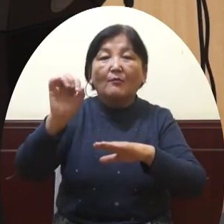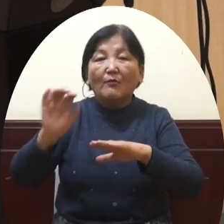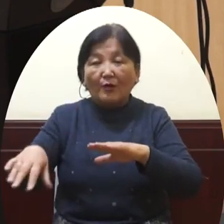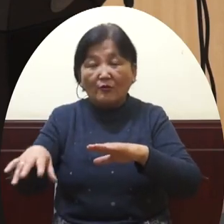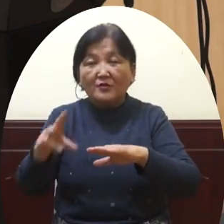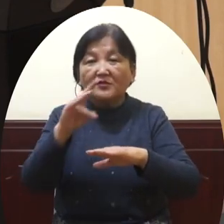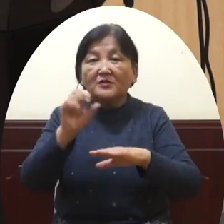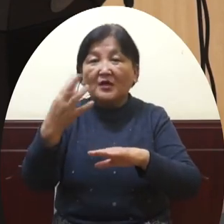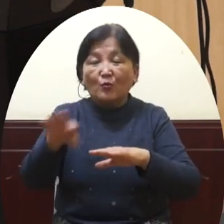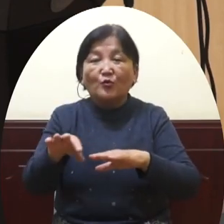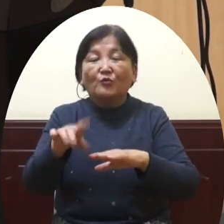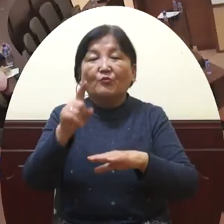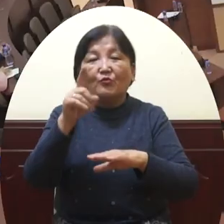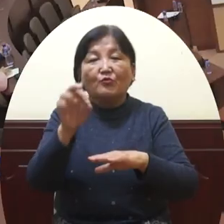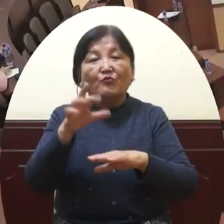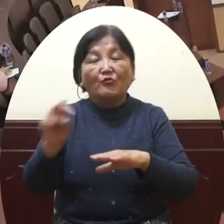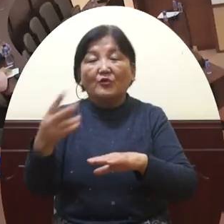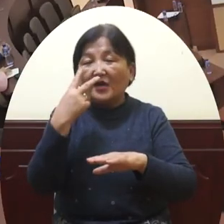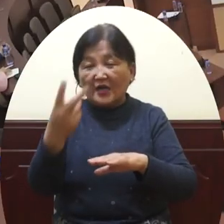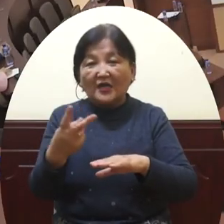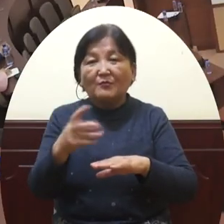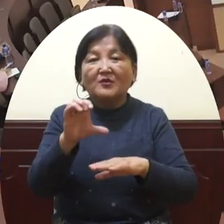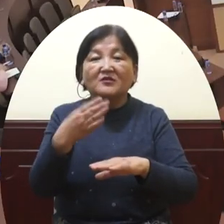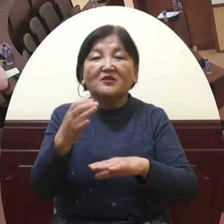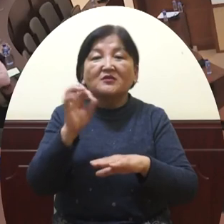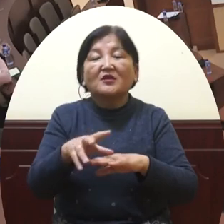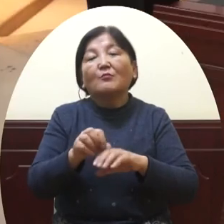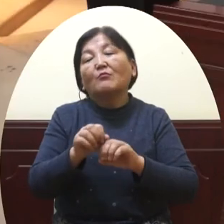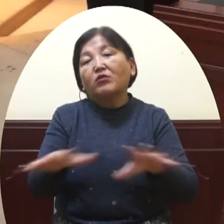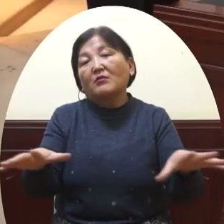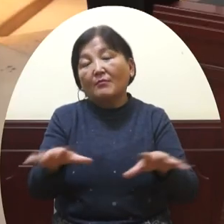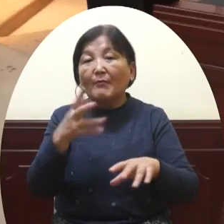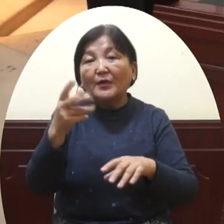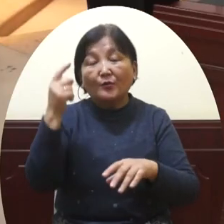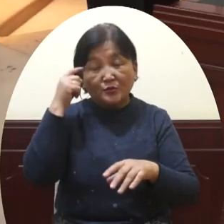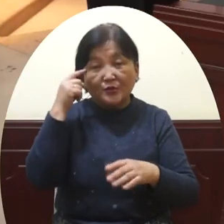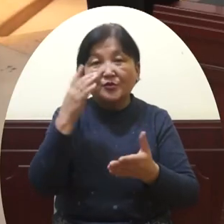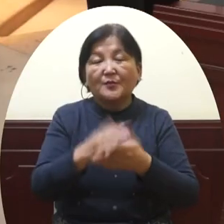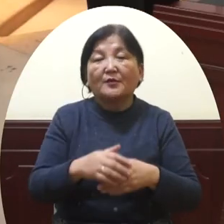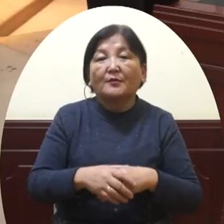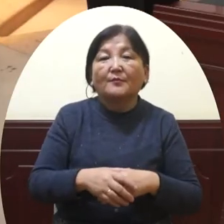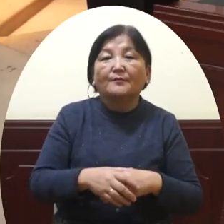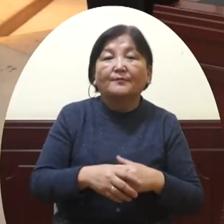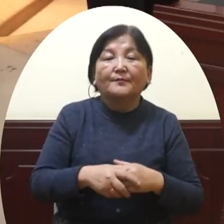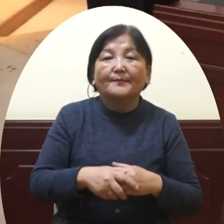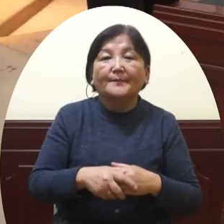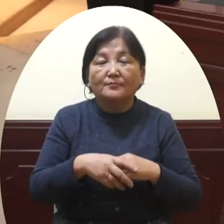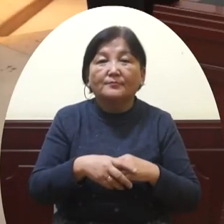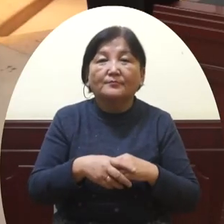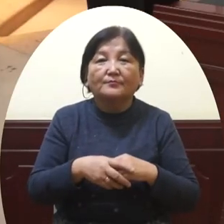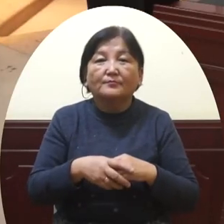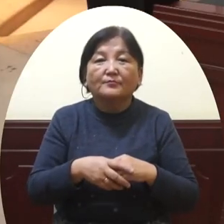энэ системчил задарнаа л гэж харж байна. Хүний эрхийг хангаж хамгаалах үндсэн тогтолцоо бол Монгол улсын бүх төрлийн засгийн байгууллагууд оролцоод үү, тийм